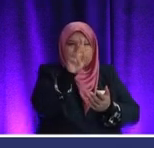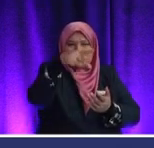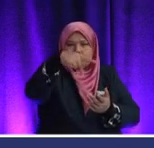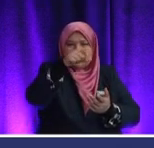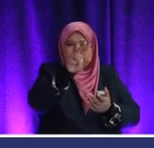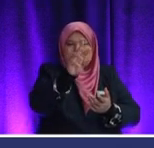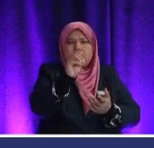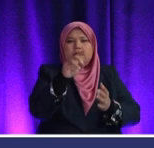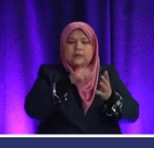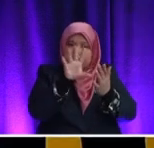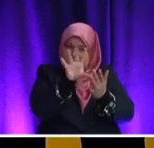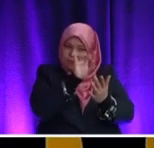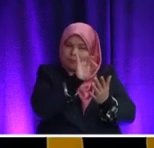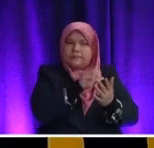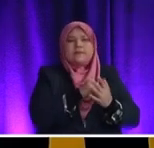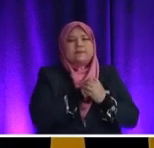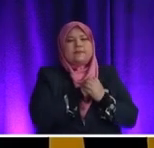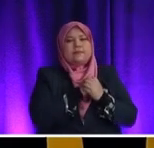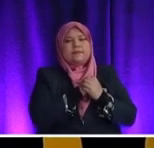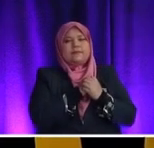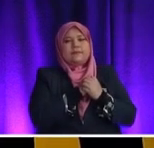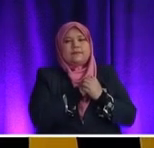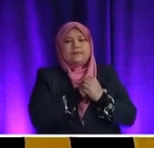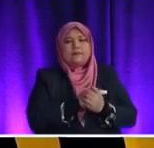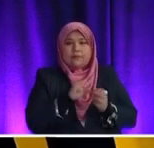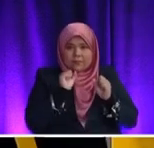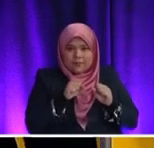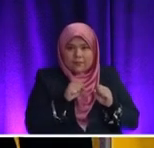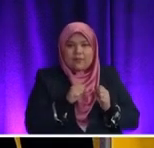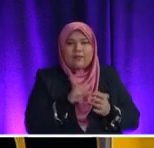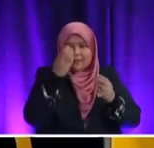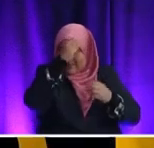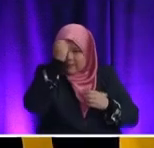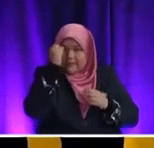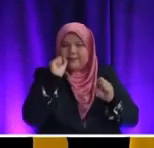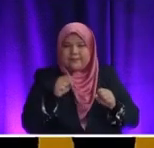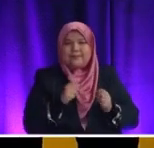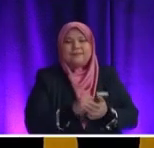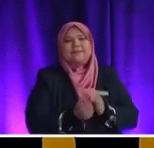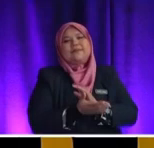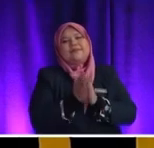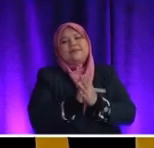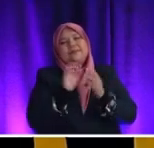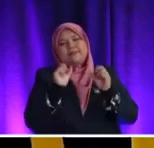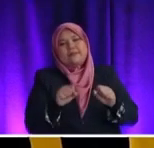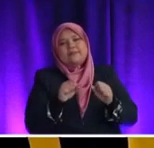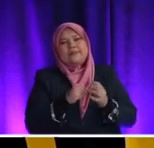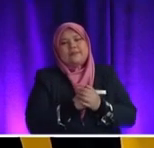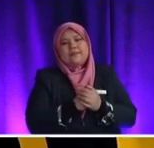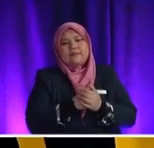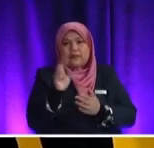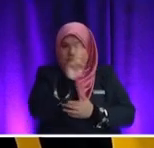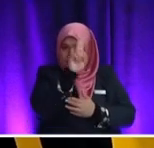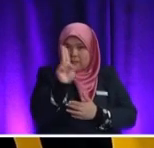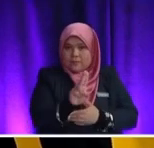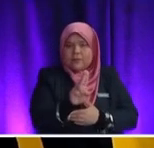oksigen dipilih hehehe Hai boleh suara boleh Teguh oleh jahe di kalau udah boleh ah ac-nya